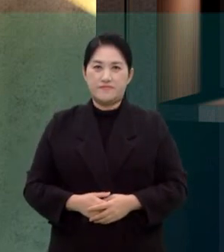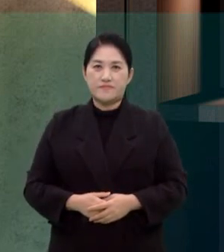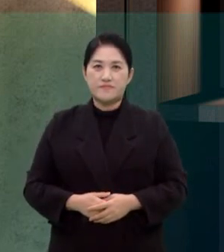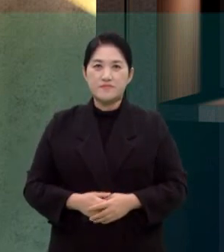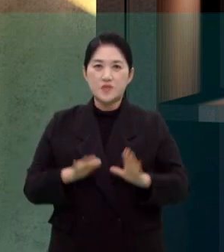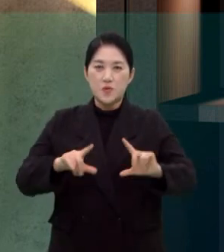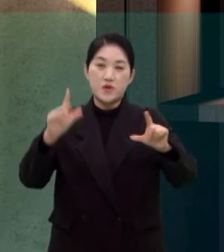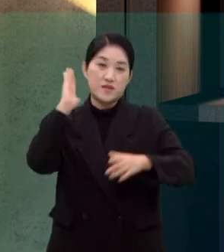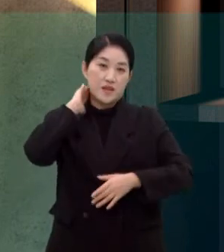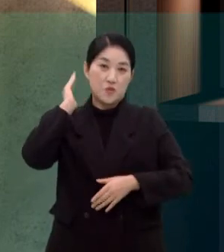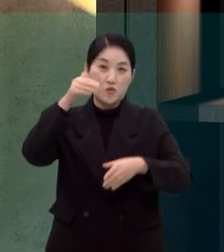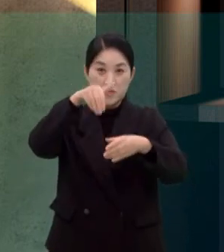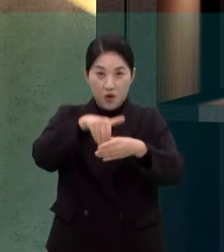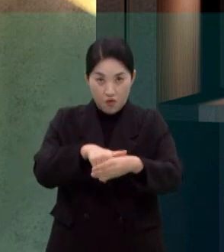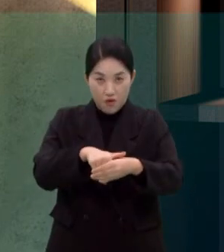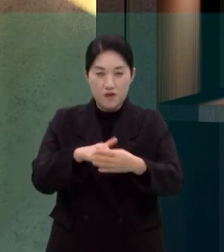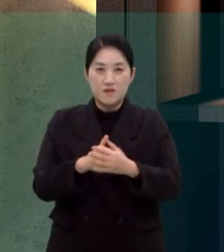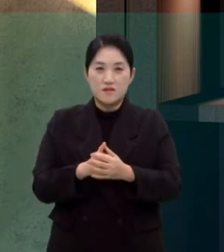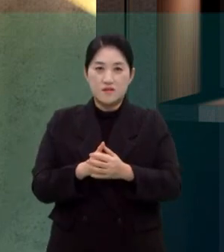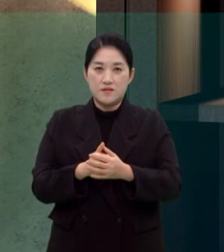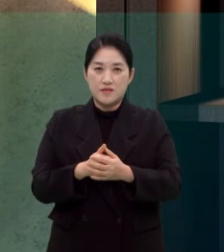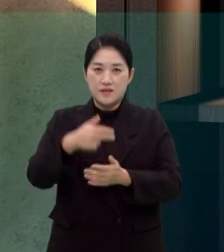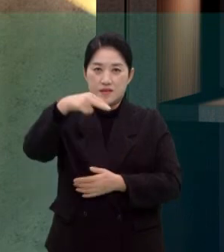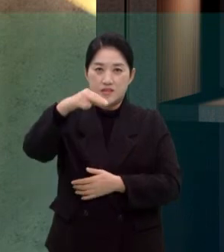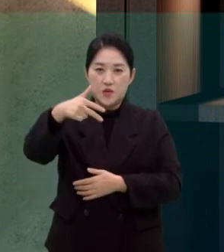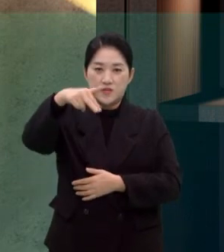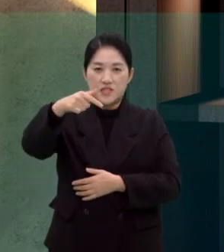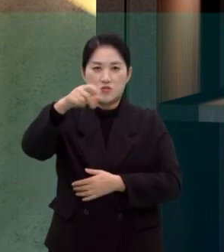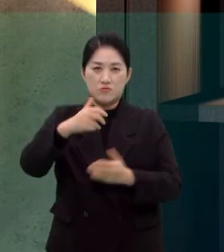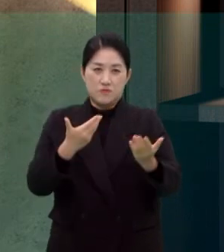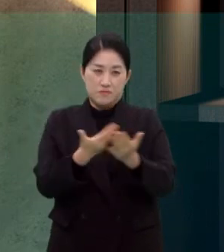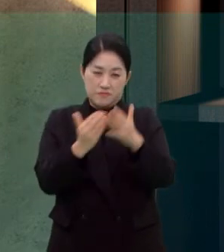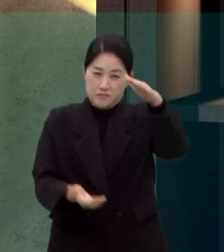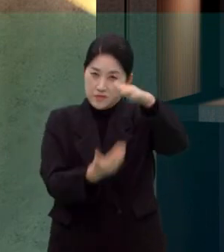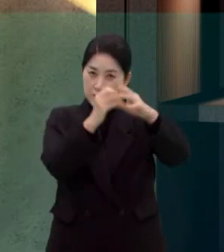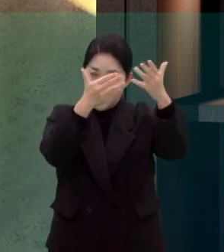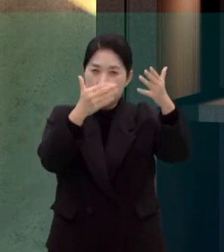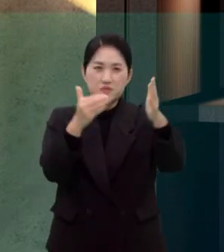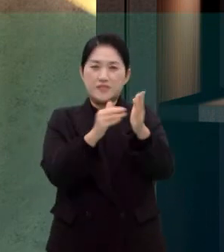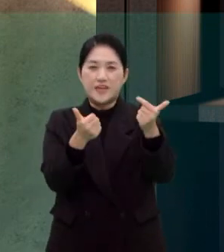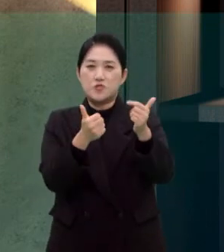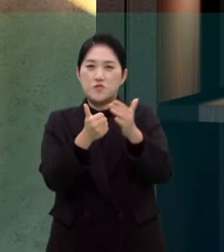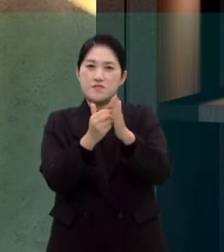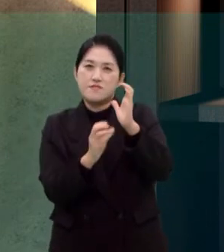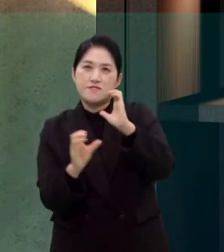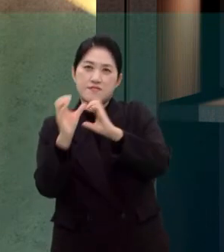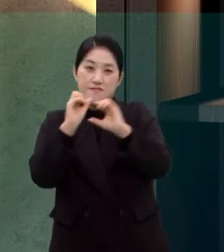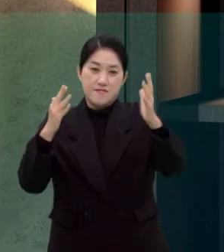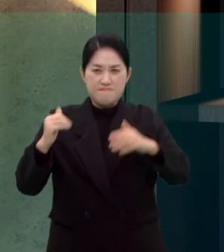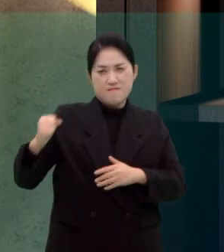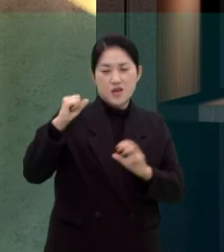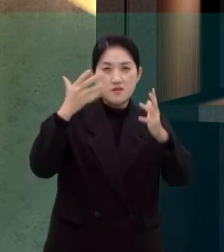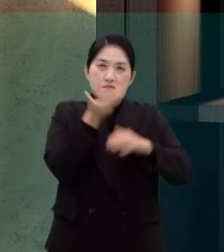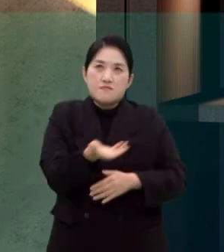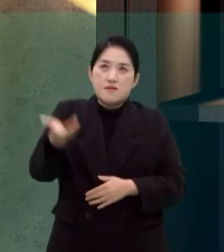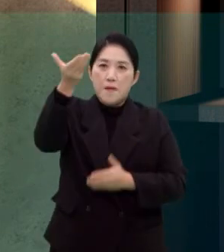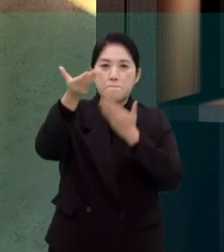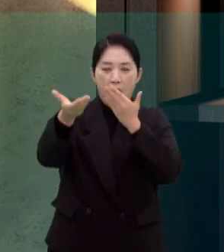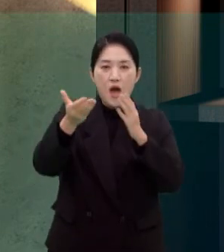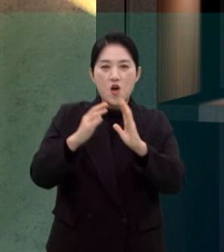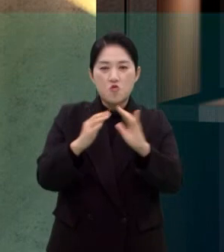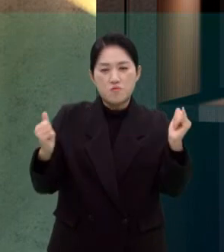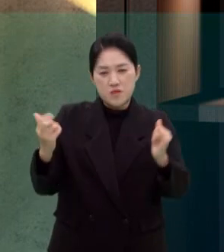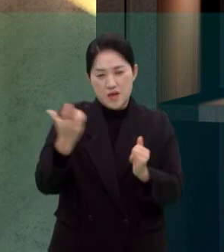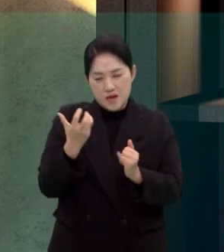올해 대통령 선거는 선진국을 넘어 글로벌 강국으로 한 걸음 더 도약할 수 있는 국민의